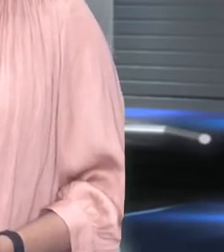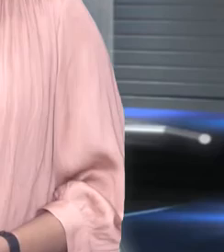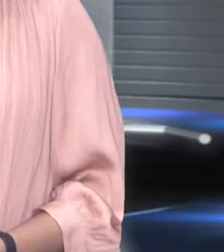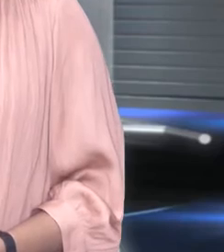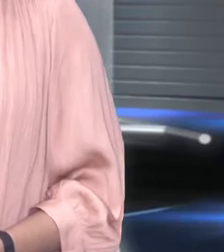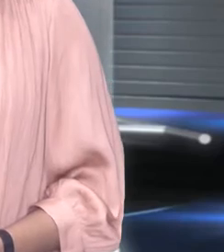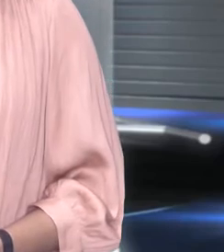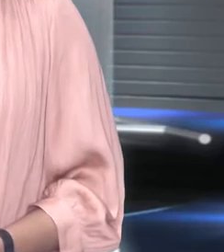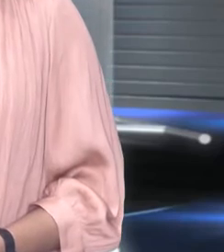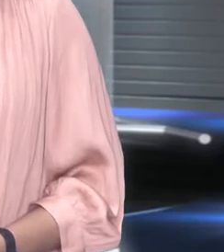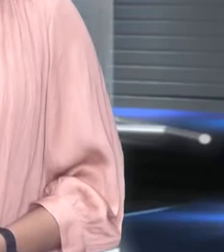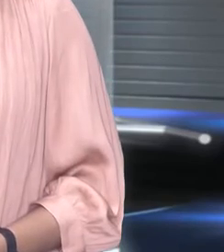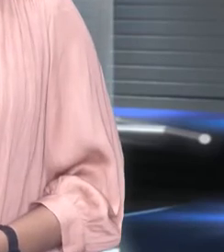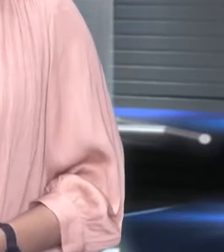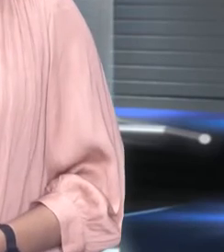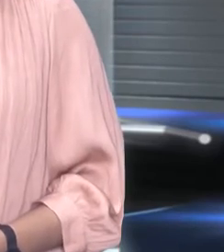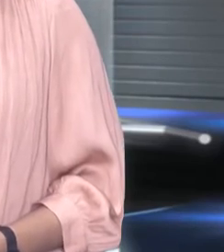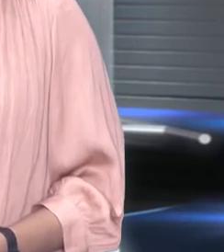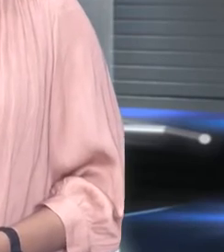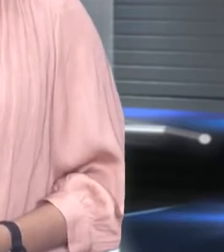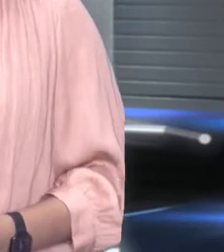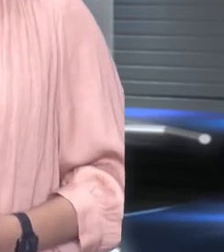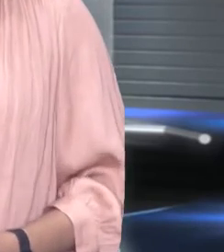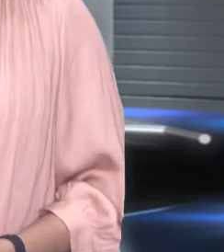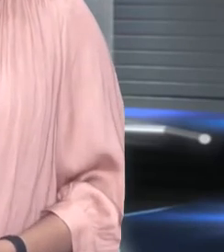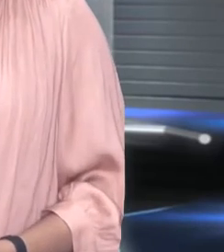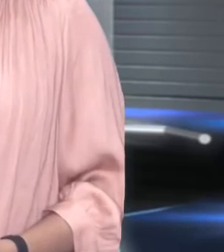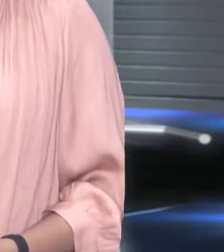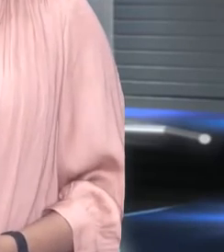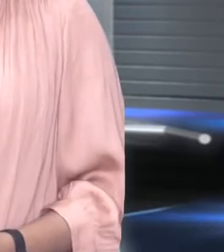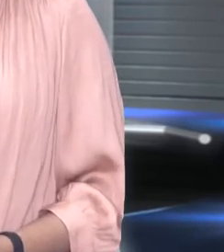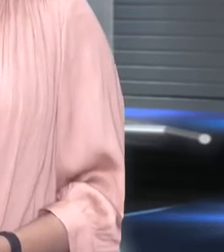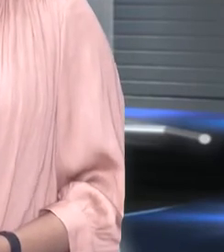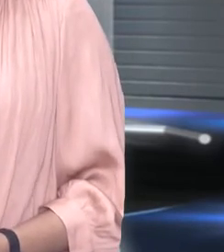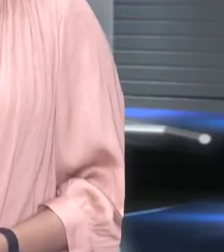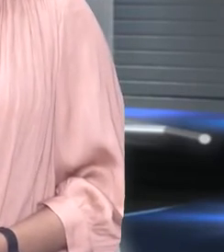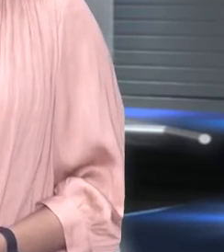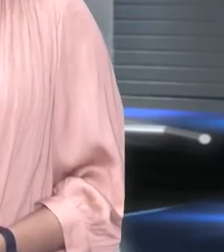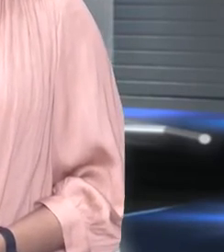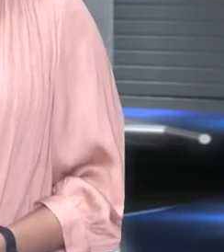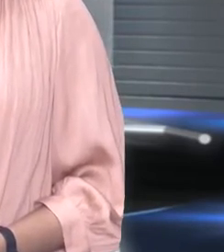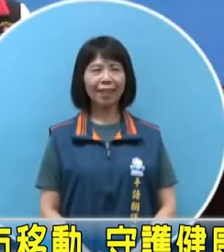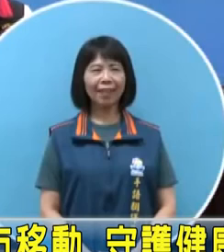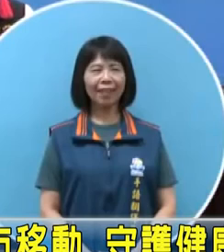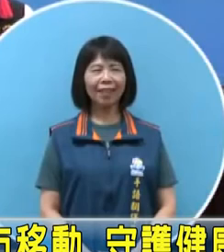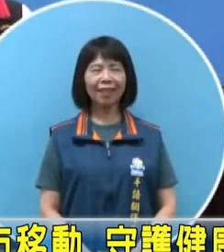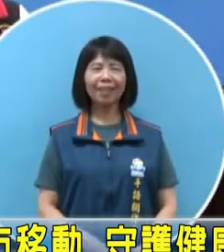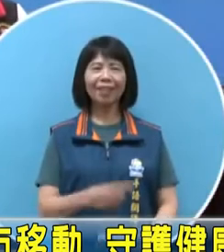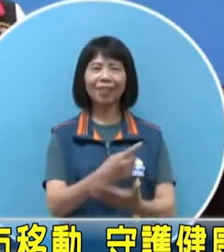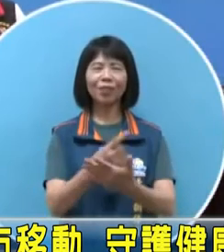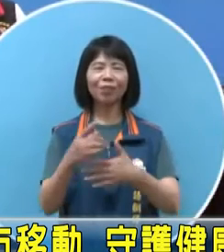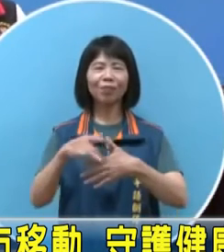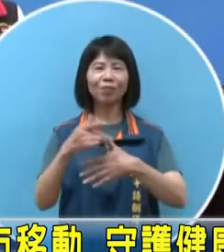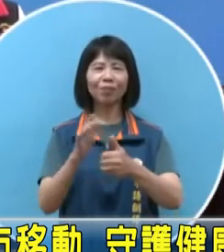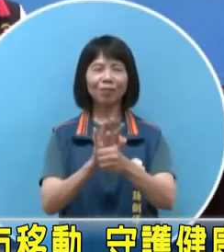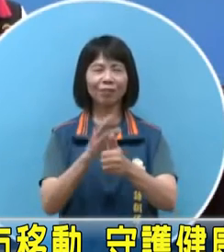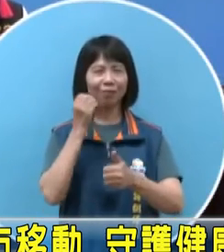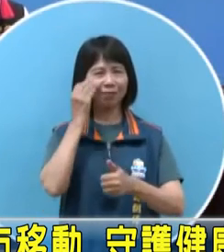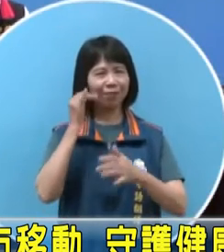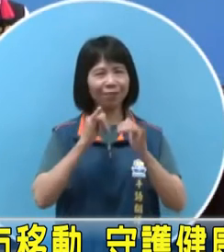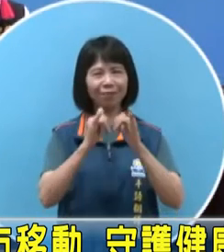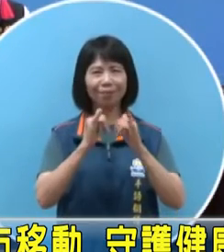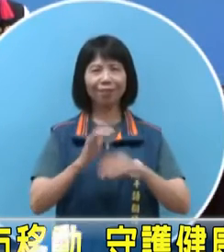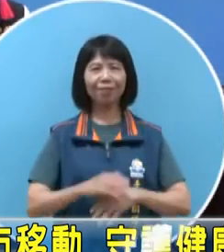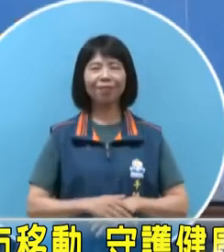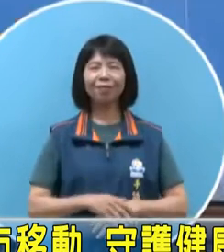返乡的民众务必配合进行快筛，保护自己以及家人的健康。徐县长呼吁民众端午